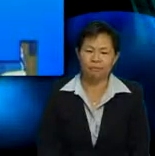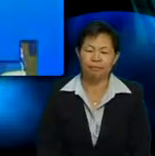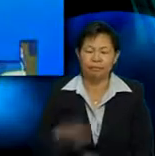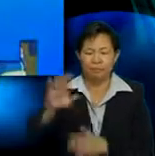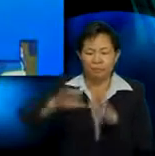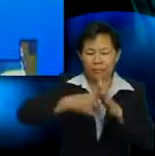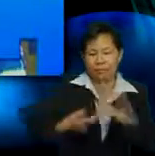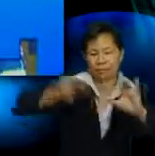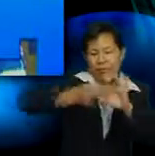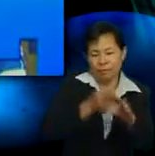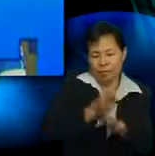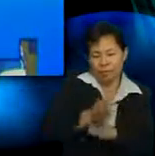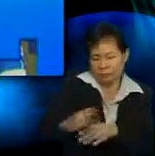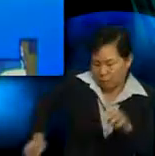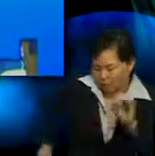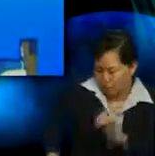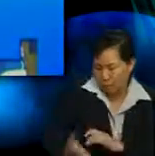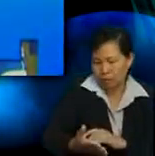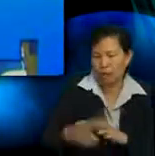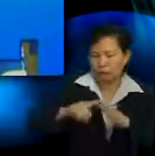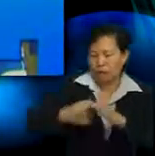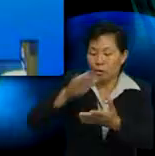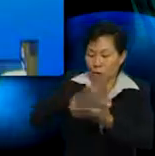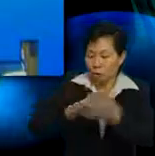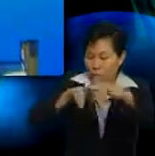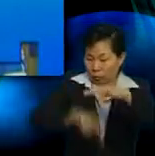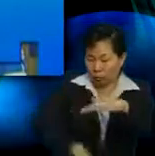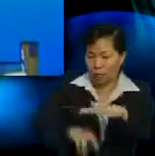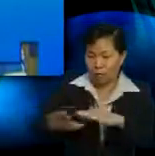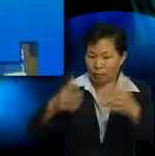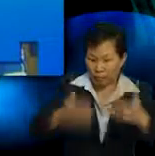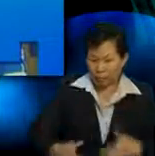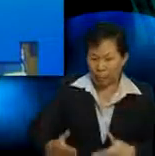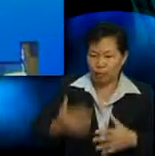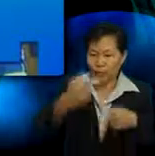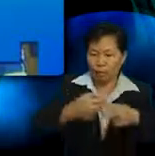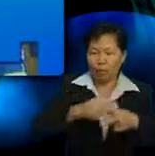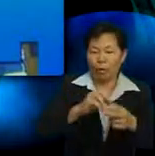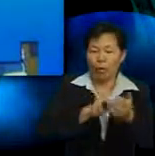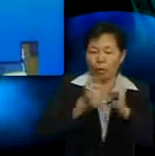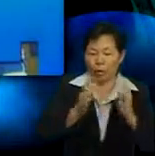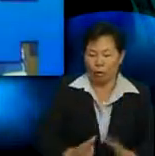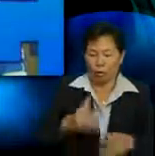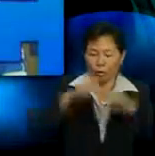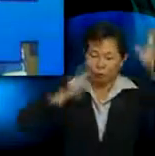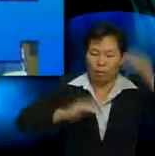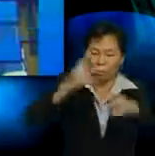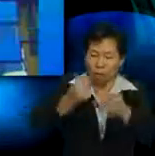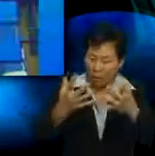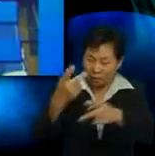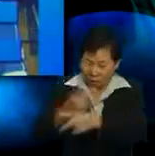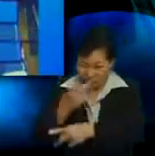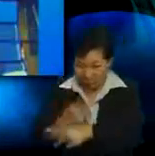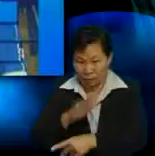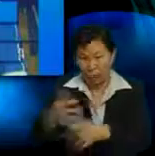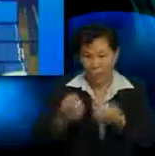Beliau mula menceburi bidang bowling semenjak di bangku sekolah rendah lagi. Beliau pernah menyandang gelaran olahragawati negara sebanyak beberapa kali.